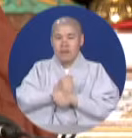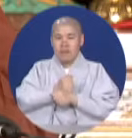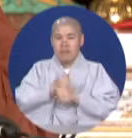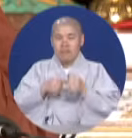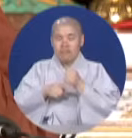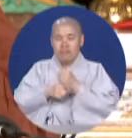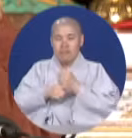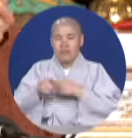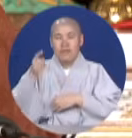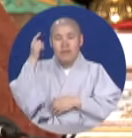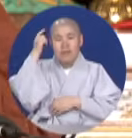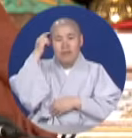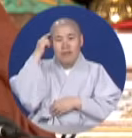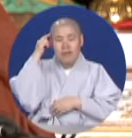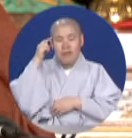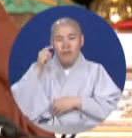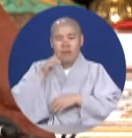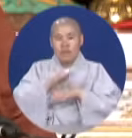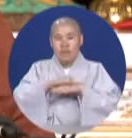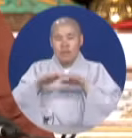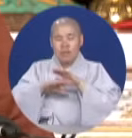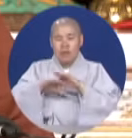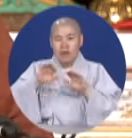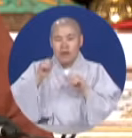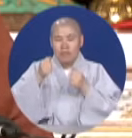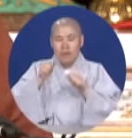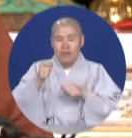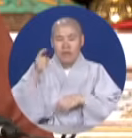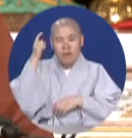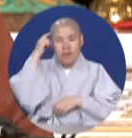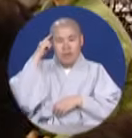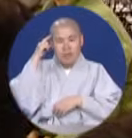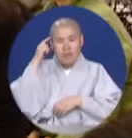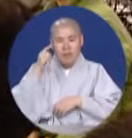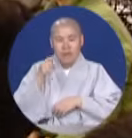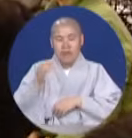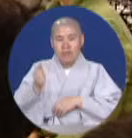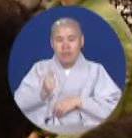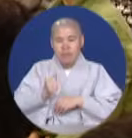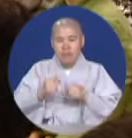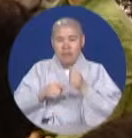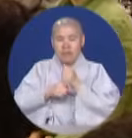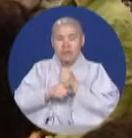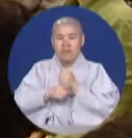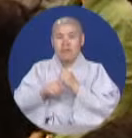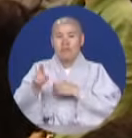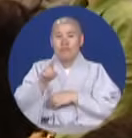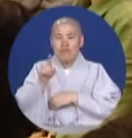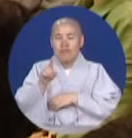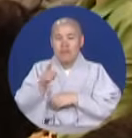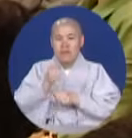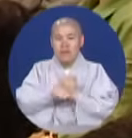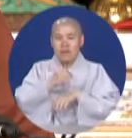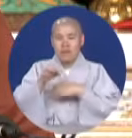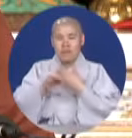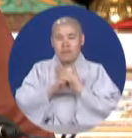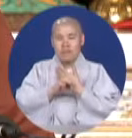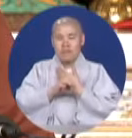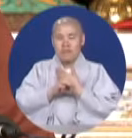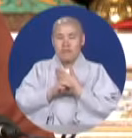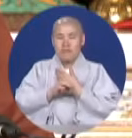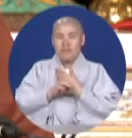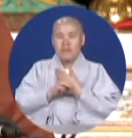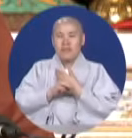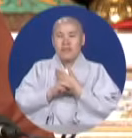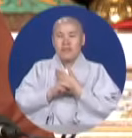그러면 이게 왜 수족을 섭지하느냐 이 말이에요. 왜 섭지하느냐?